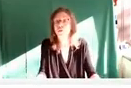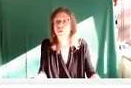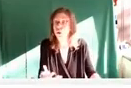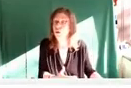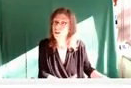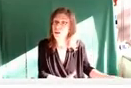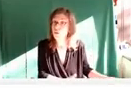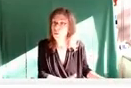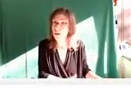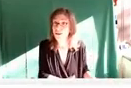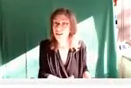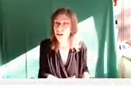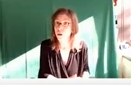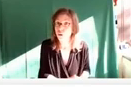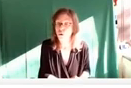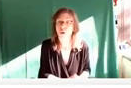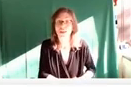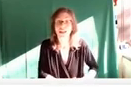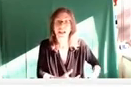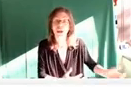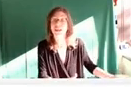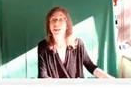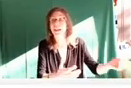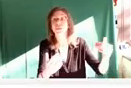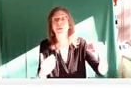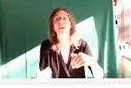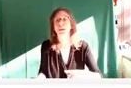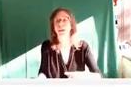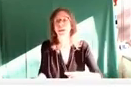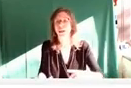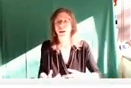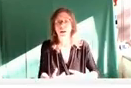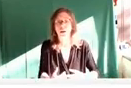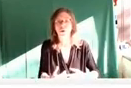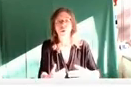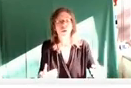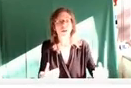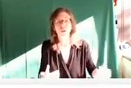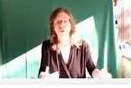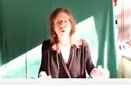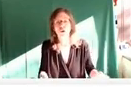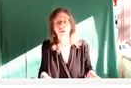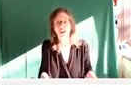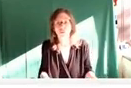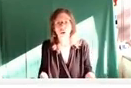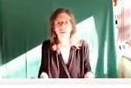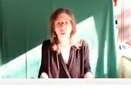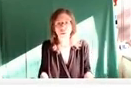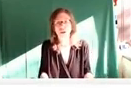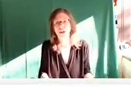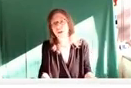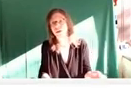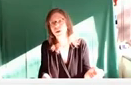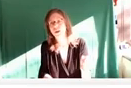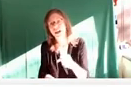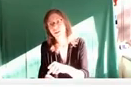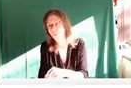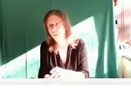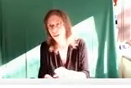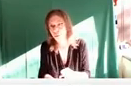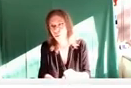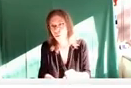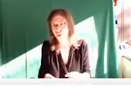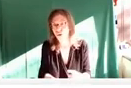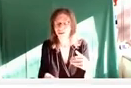les résultats de cette étude initiale-là. Donc, on va dire qu'elle a été répliquée. Donc, on voit que ce n'est pas juste le fait d'avoir accès aux données puis d'arriver